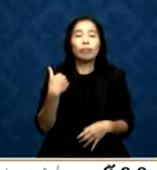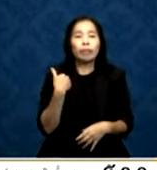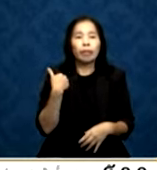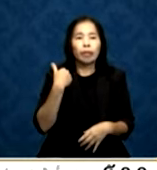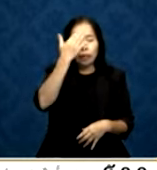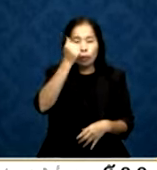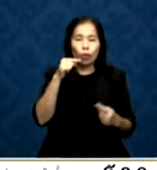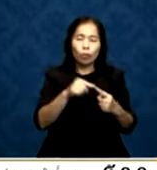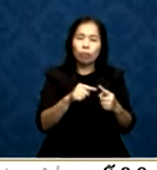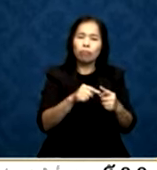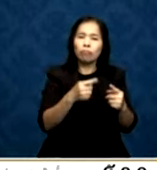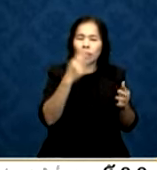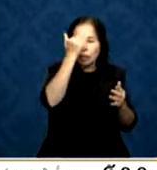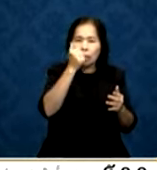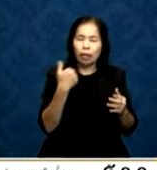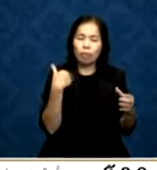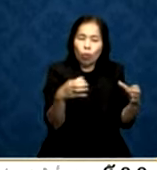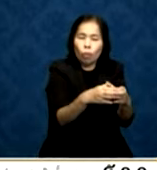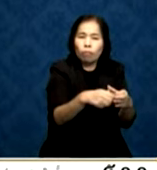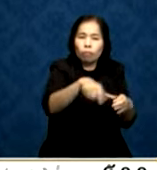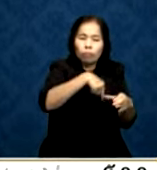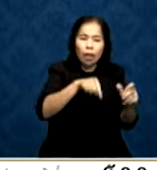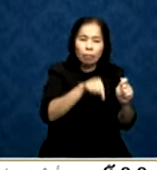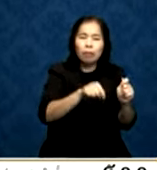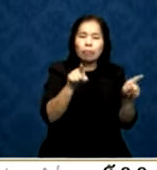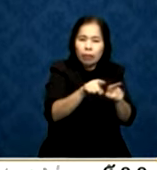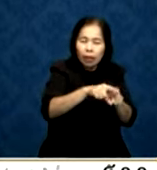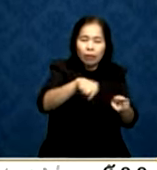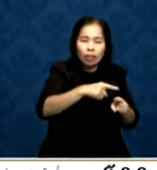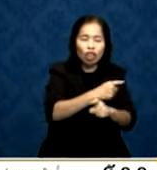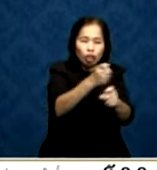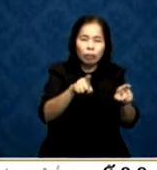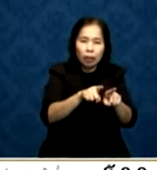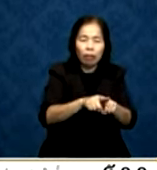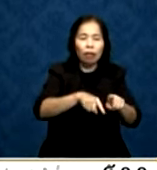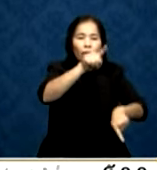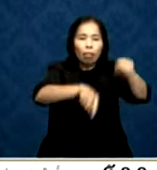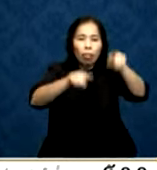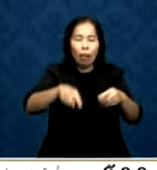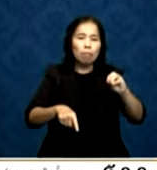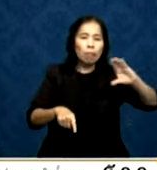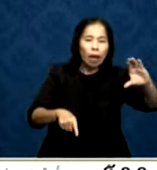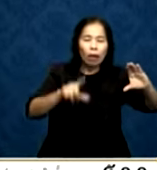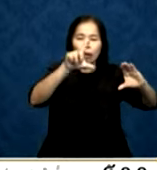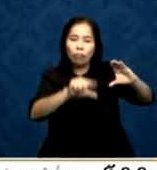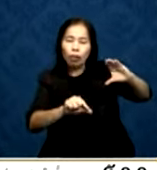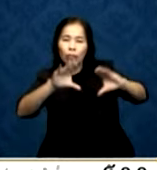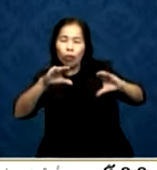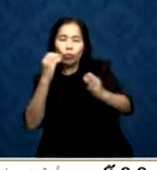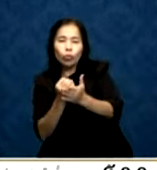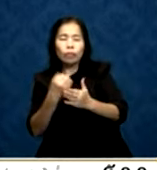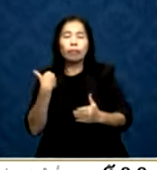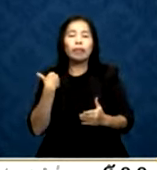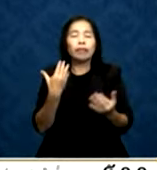ทั้งที่อยู่ในเขตเดีวกันนะครัอยู่ในเขตเดีวกันความเสียหายเหมอนกันบางคนได้มากบางคนได้น้อยบางคนไม่ได้